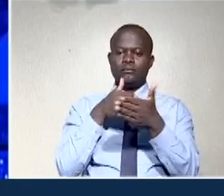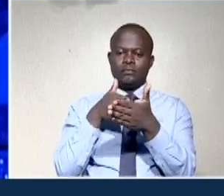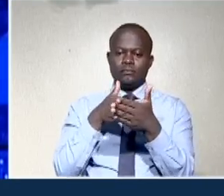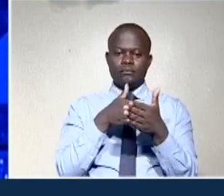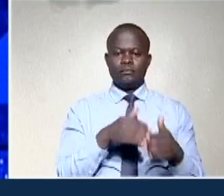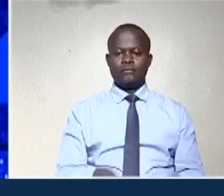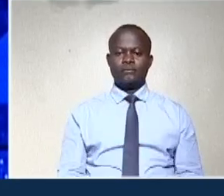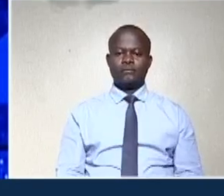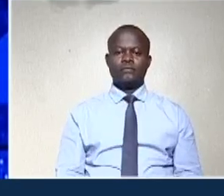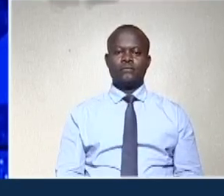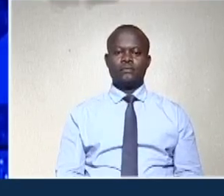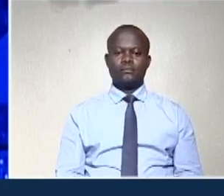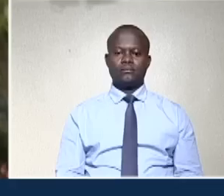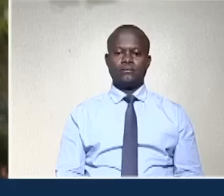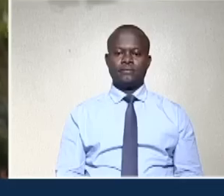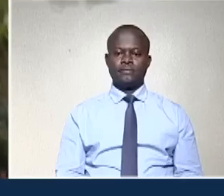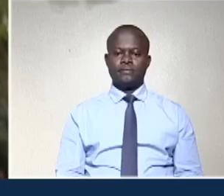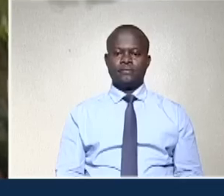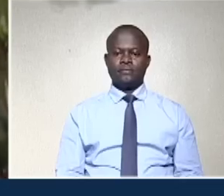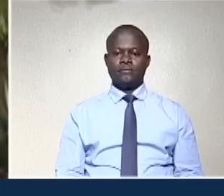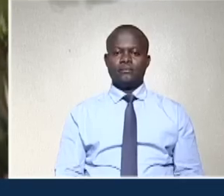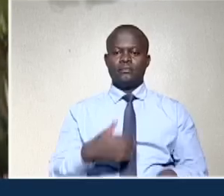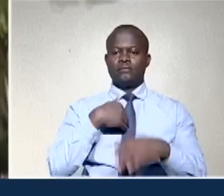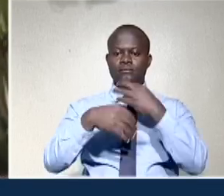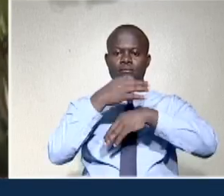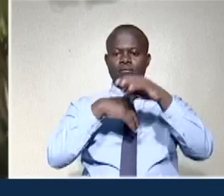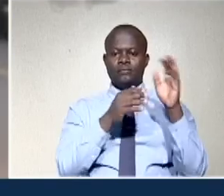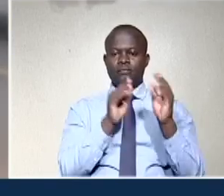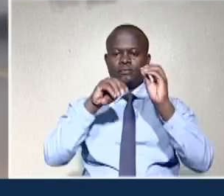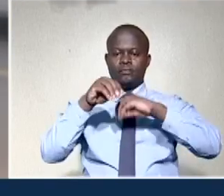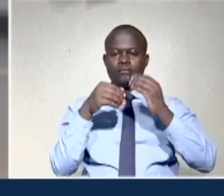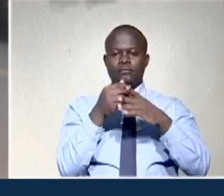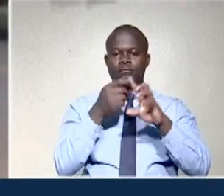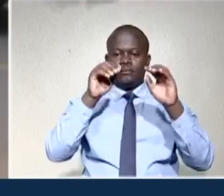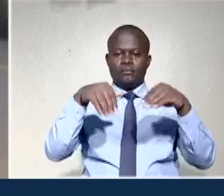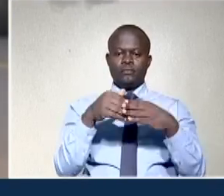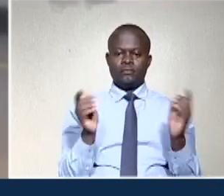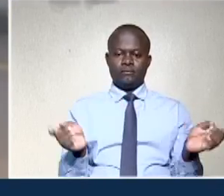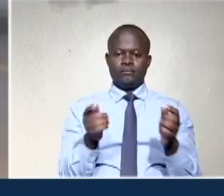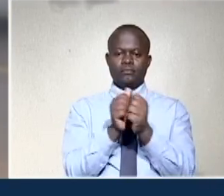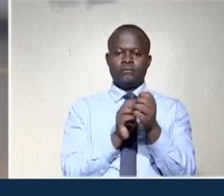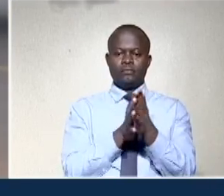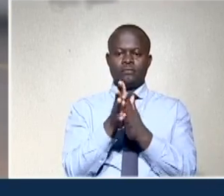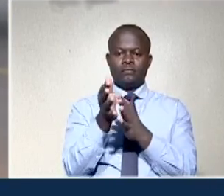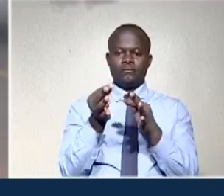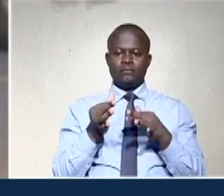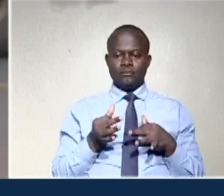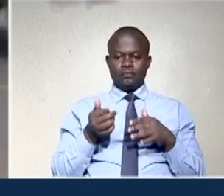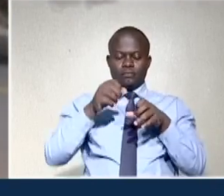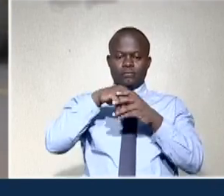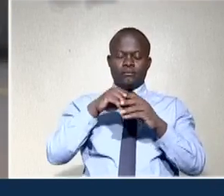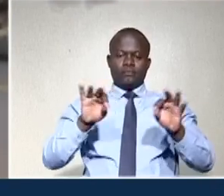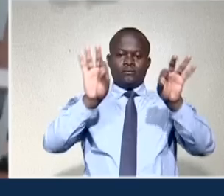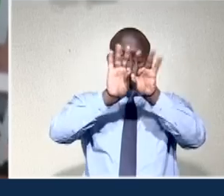Bosco Kwizera arakomeza Afite inganda zitunganya umusaruro ukomoka ku buhinzi n'ubworozi ndetse n'abashoye imari muri urwego rwongera agaciro